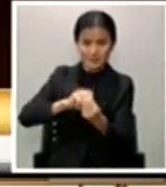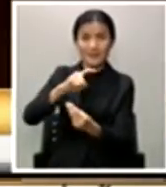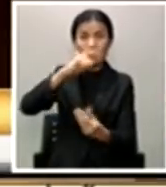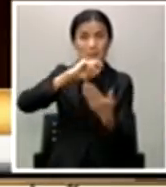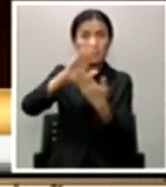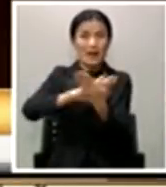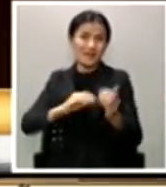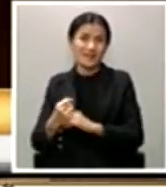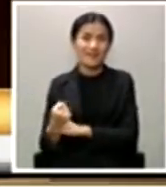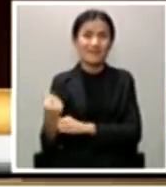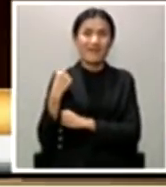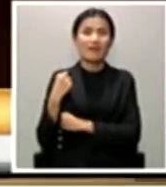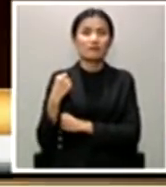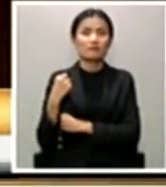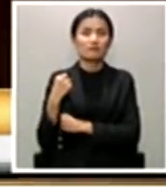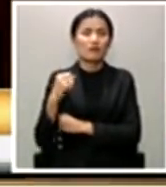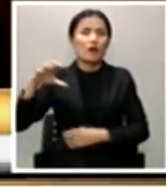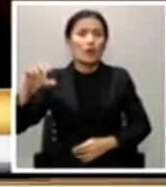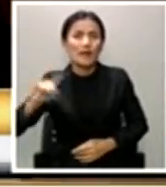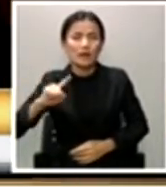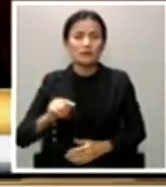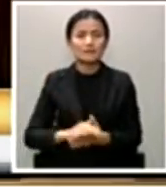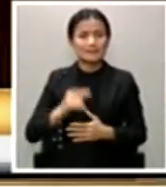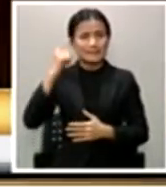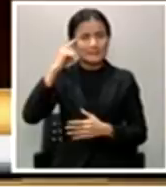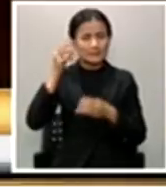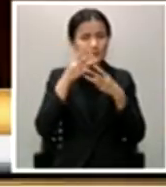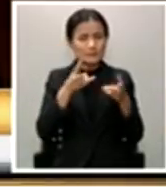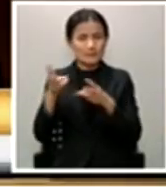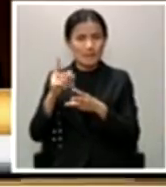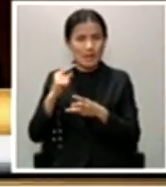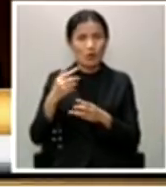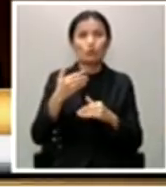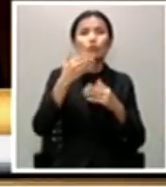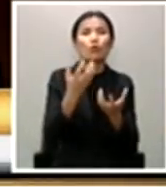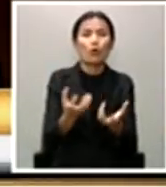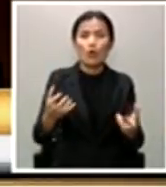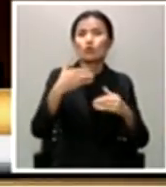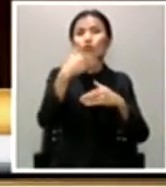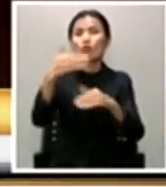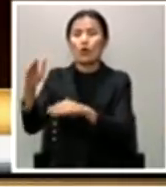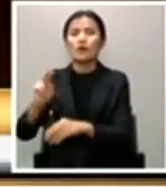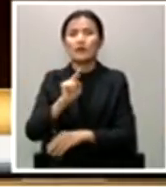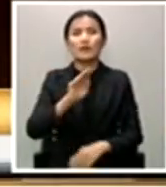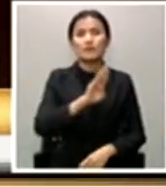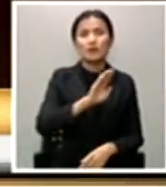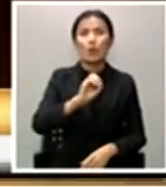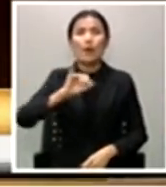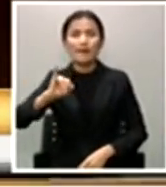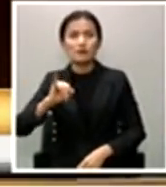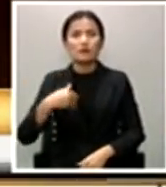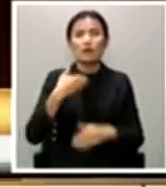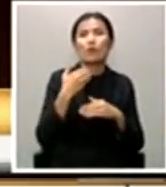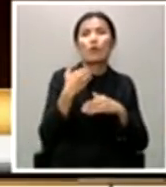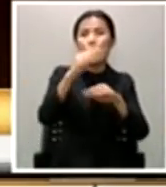มันต้องใช้พลังมหาศาลเราก็เลยใช้ทางลัดก็คือส่งออกแทนใช้ BOI จูงใจแล้วก็ส่งออกฉะ